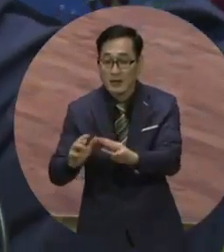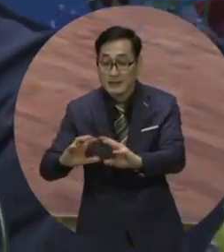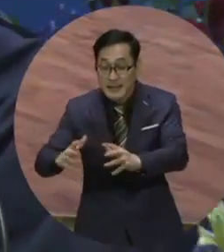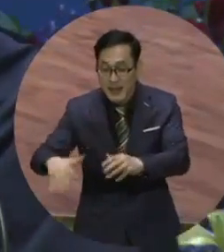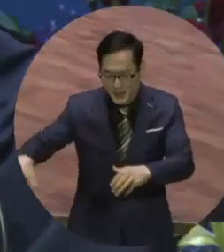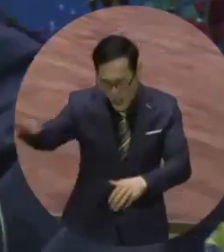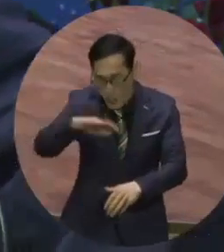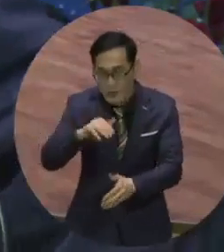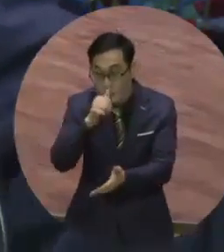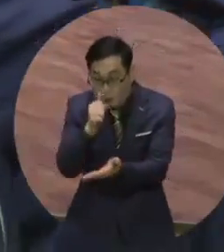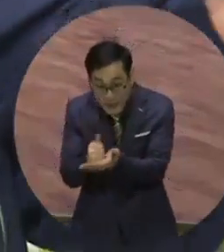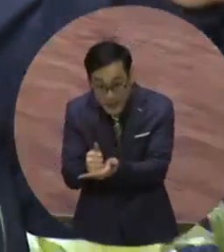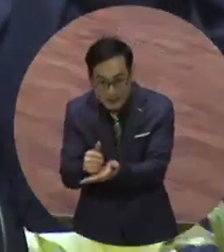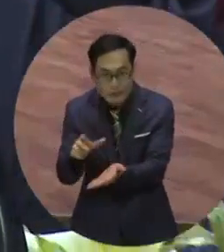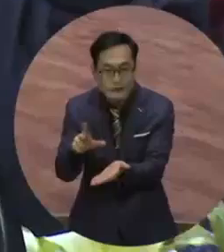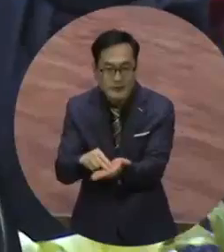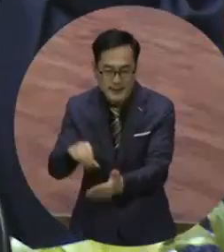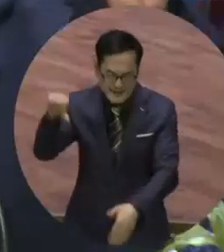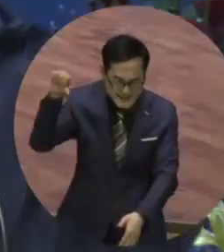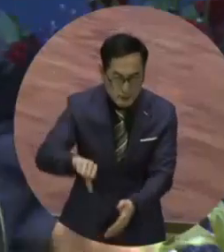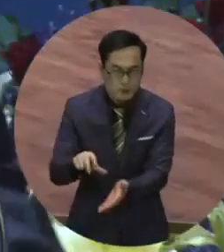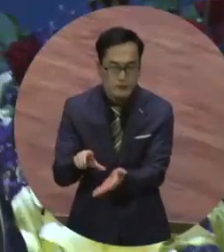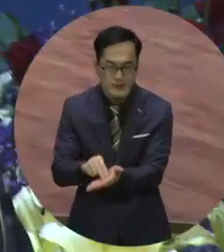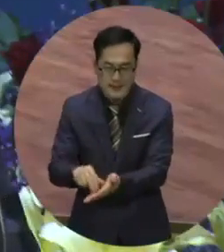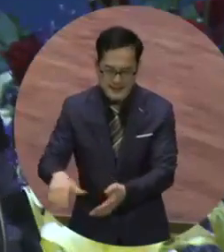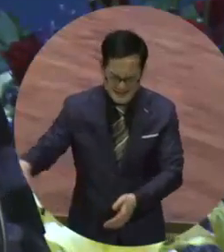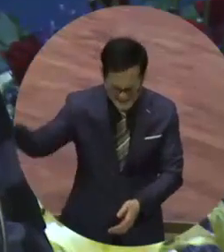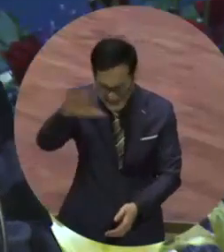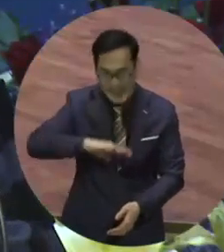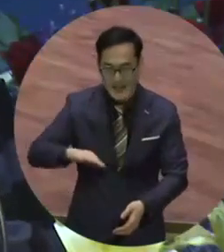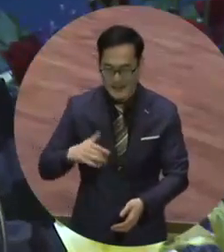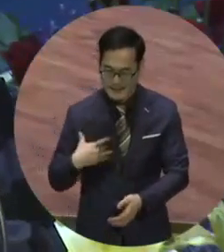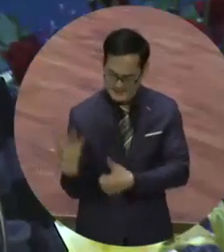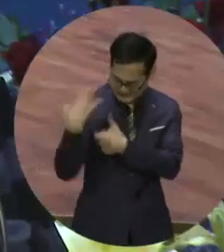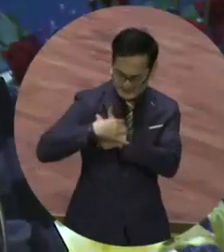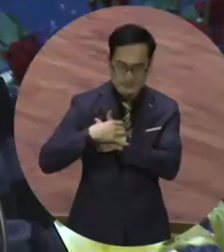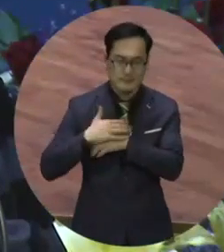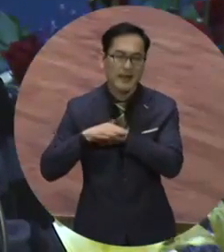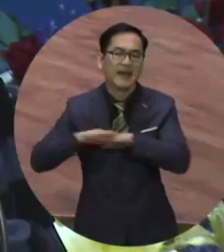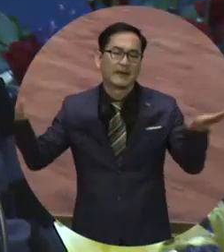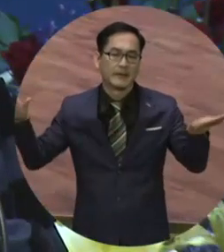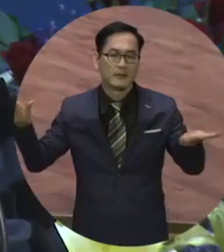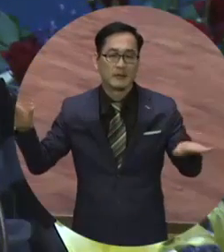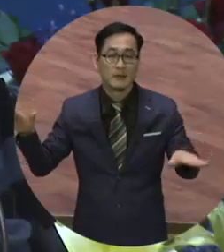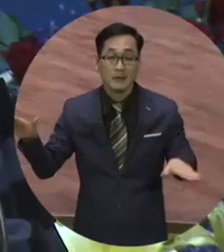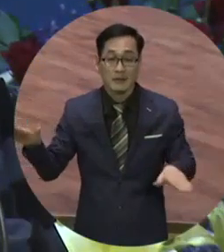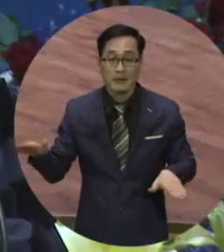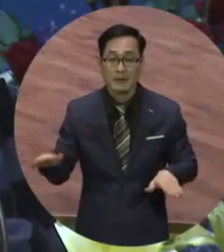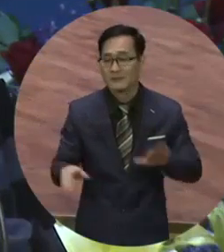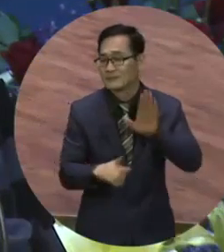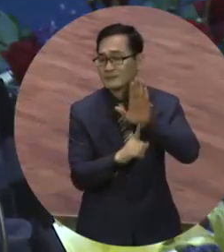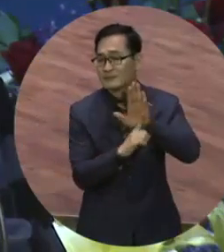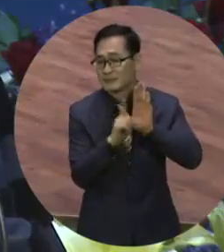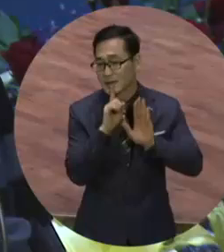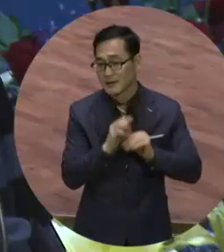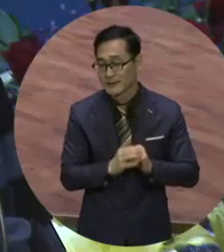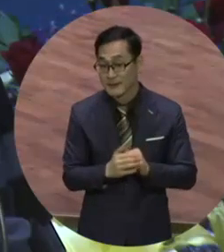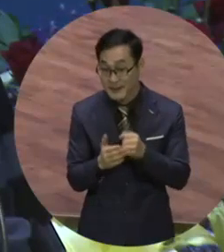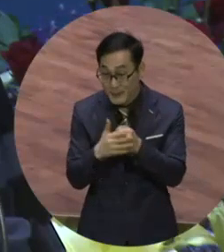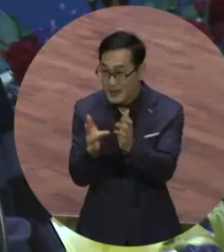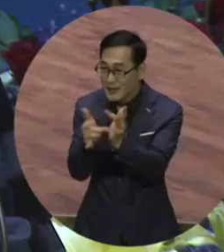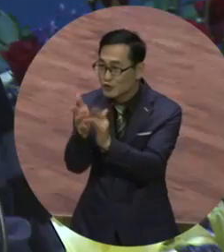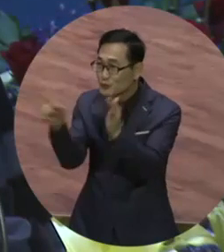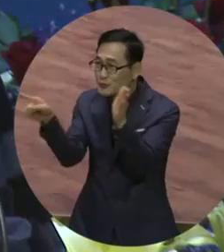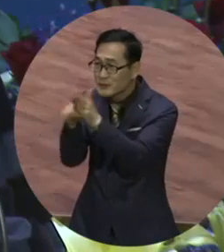문제, 저주 문제, 모든 문제 싹 다 내가 해결했다. 예수 믿는 사람은요,